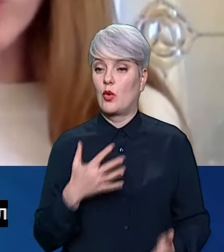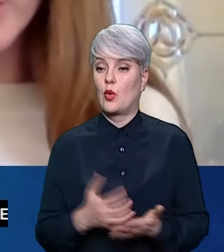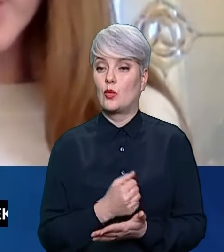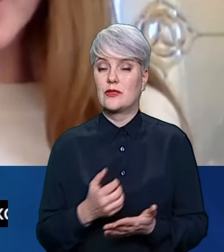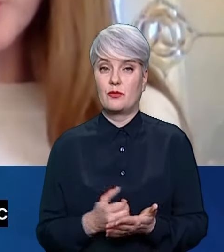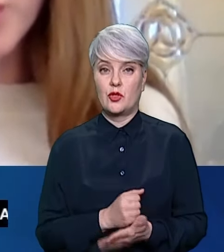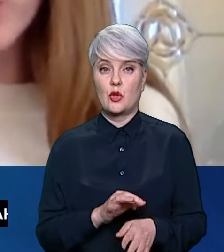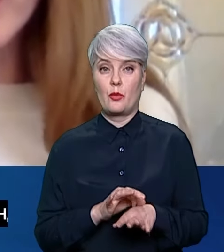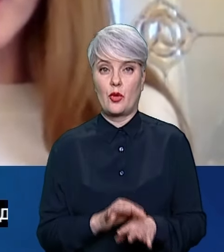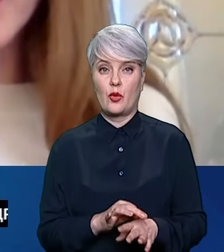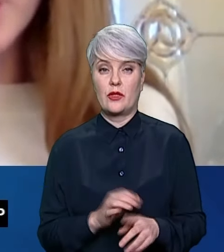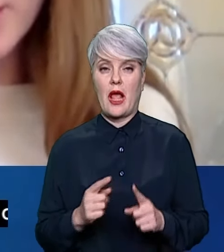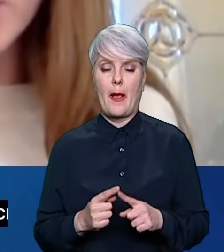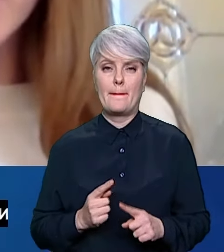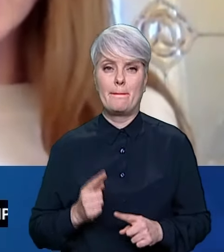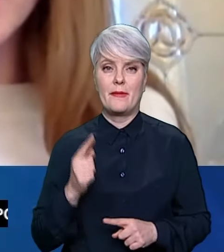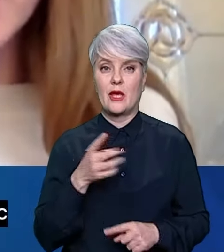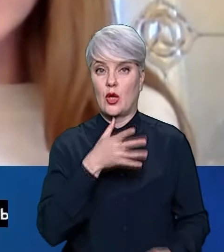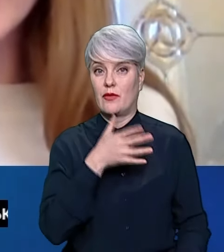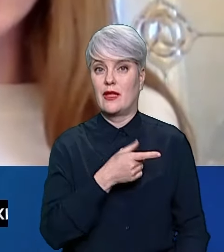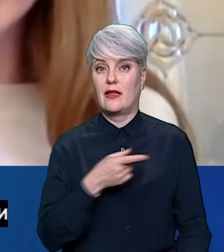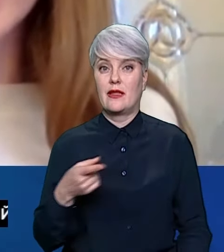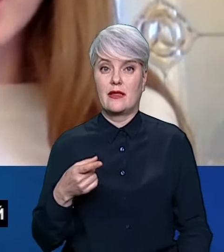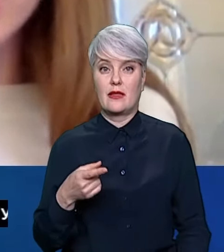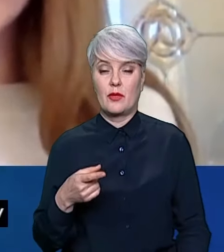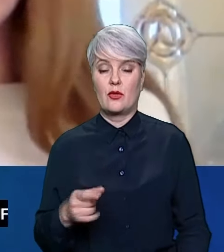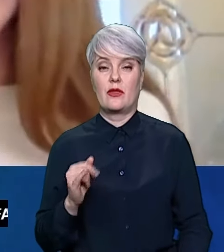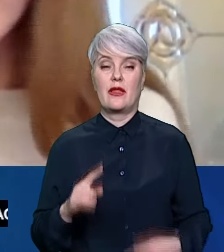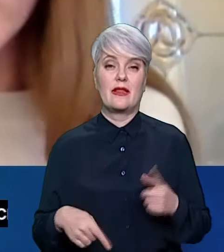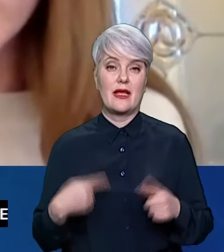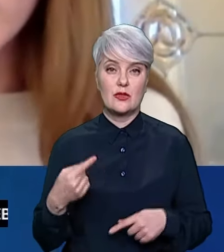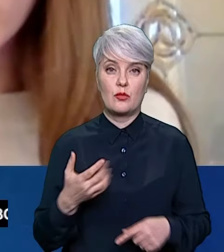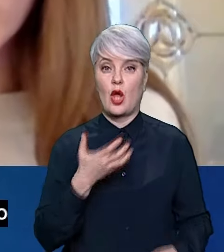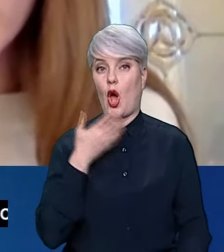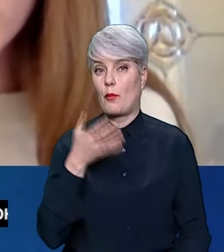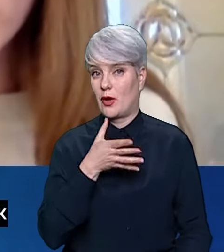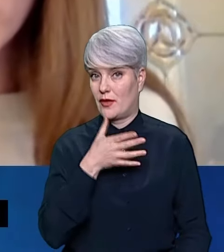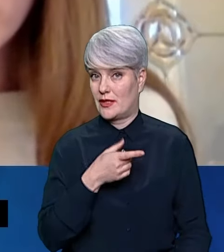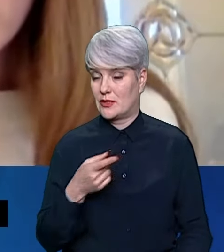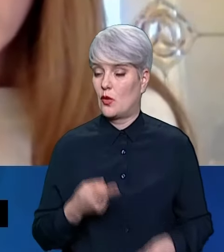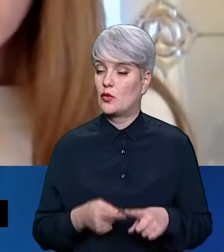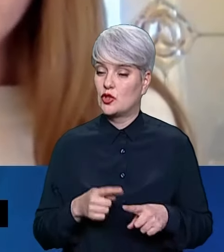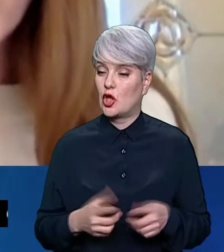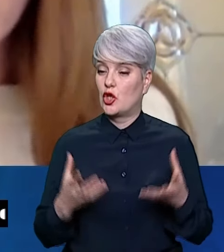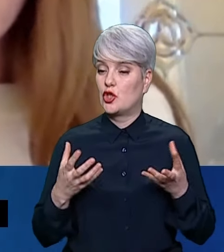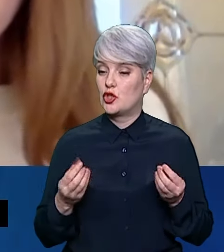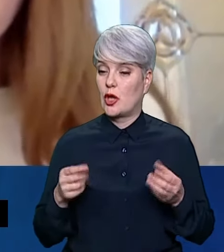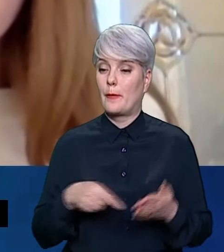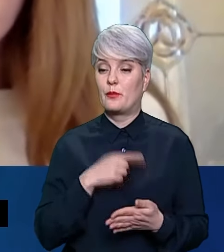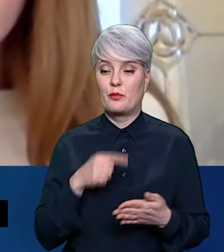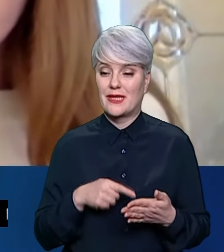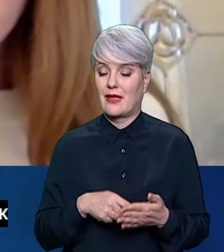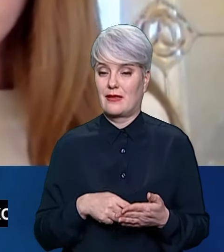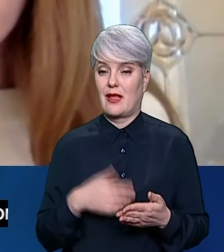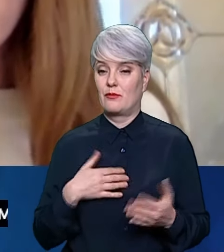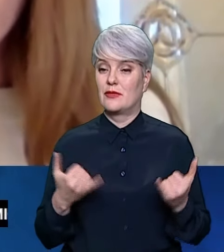успішно проходити там пікові літні періоди і наступний опалювальний сезон. Це ще питання. Зараз